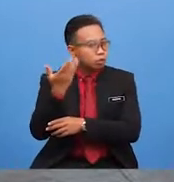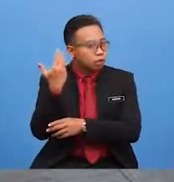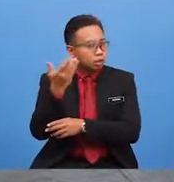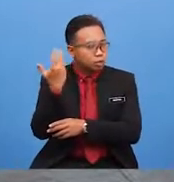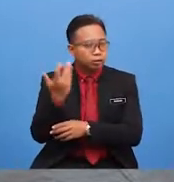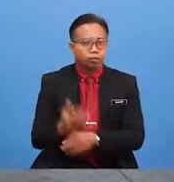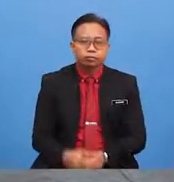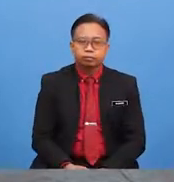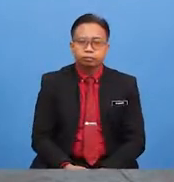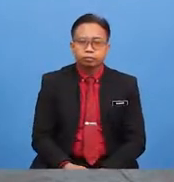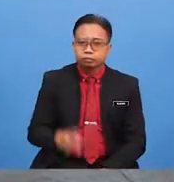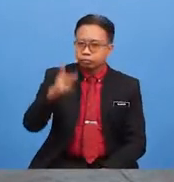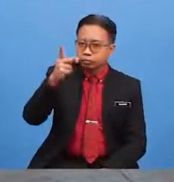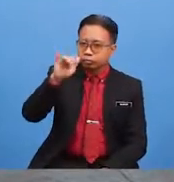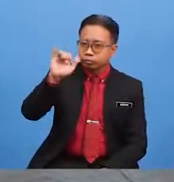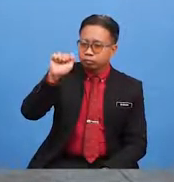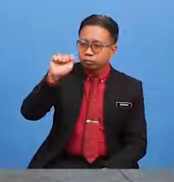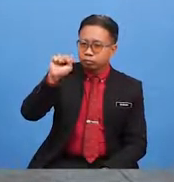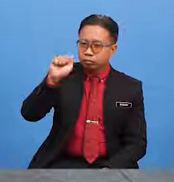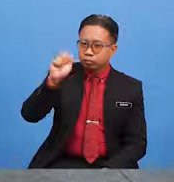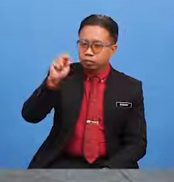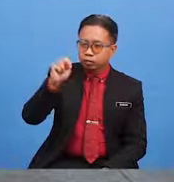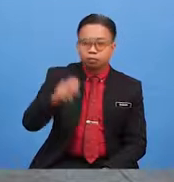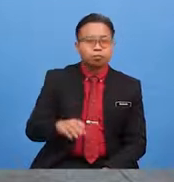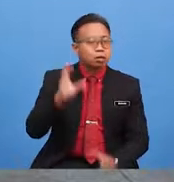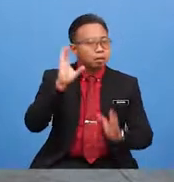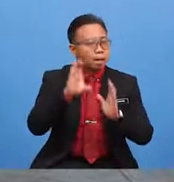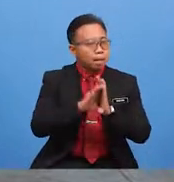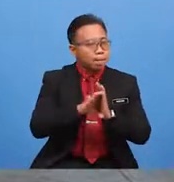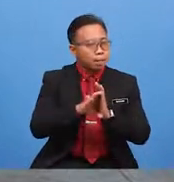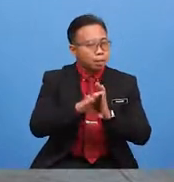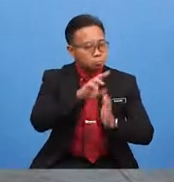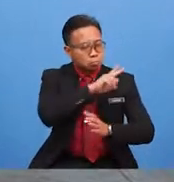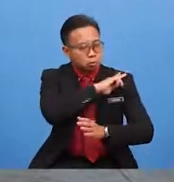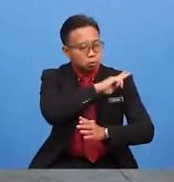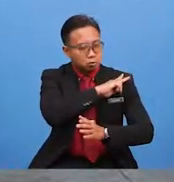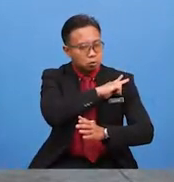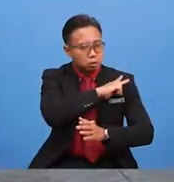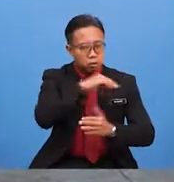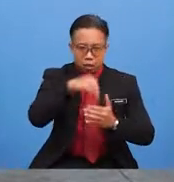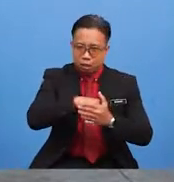alegori iaitu kiasan dan potret tokoh-tokoh dalam kehidupan mereka.